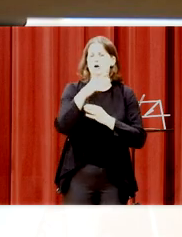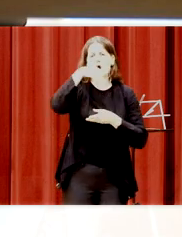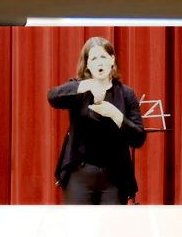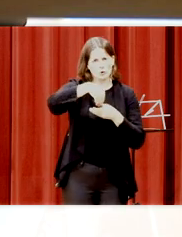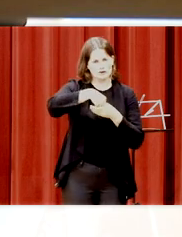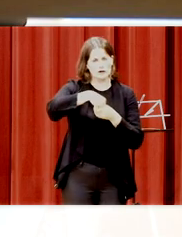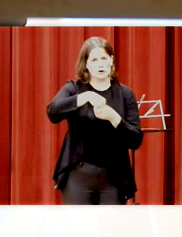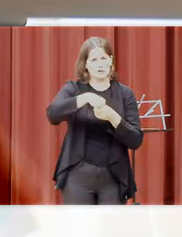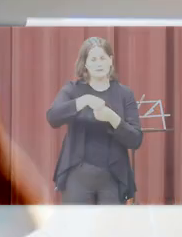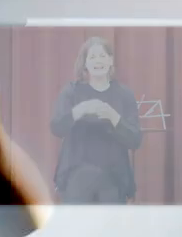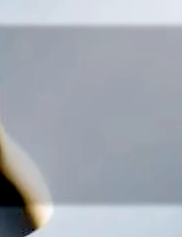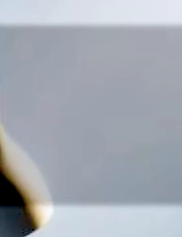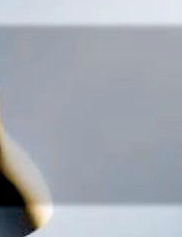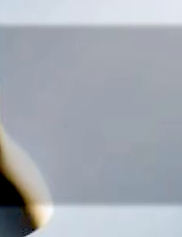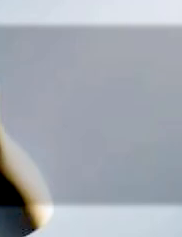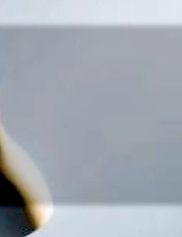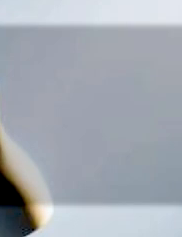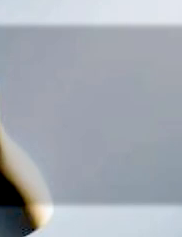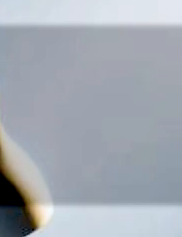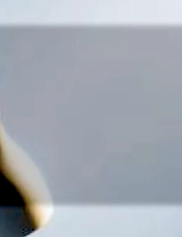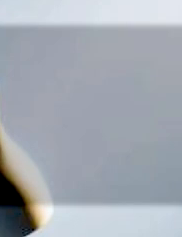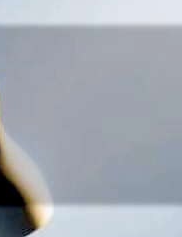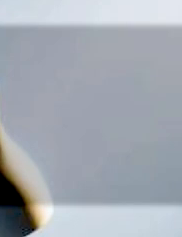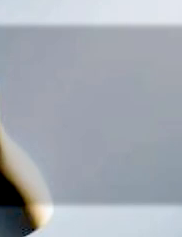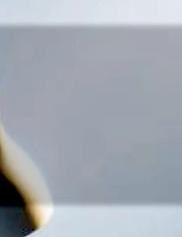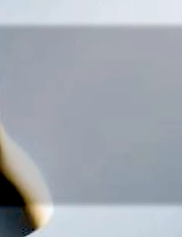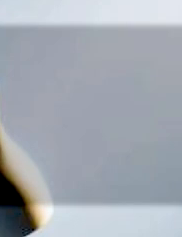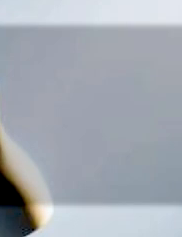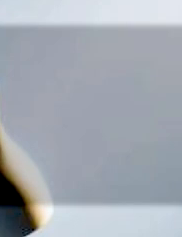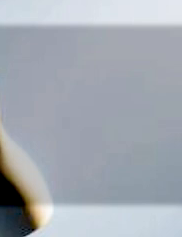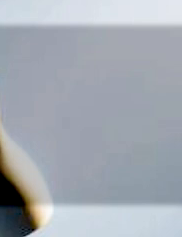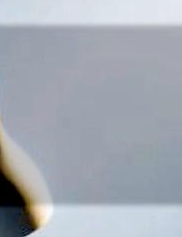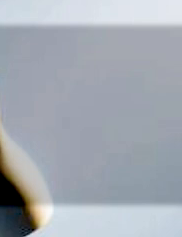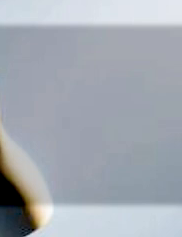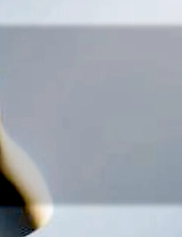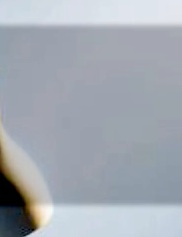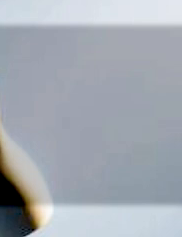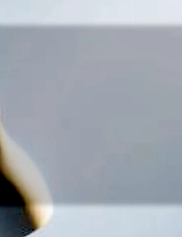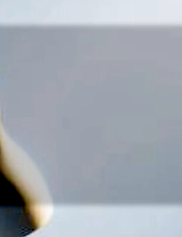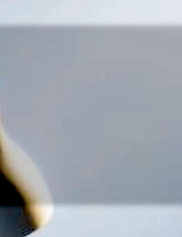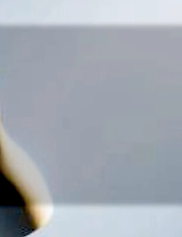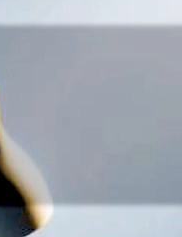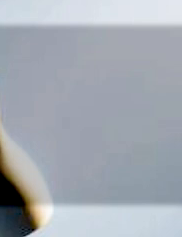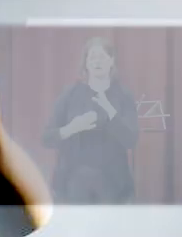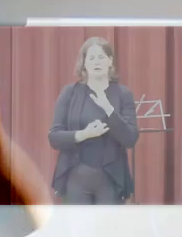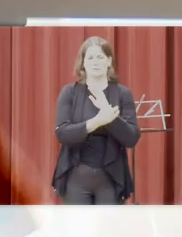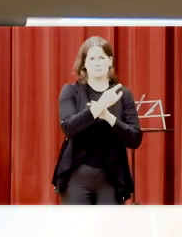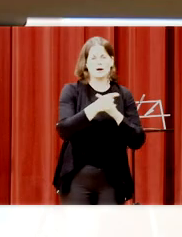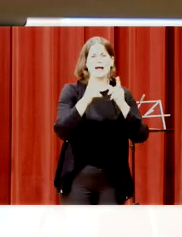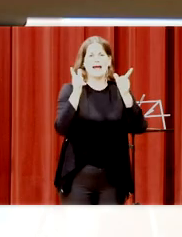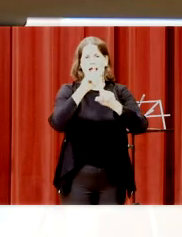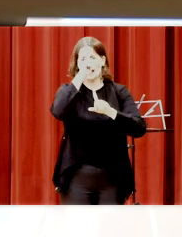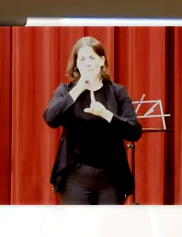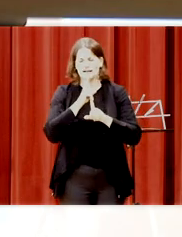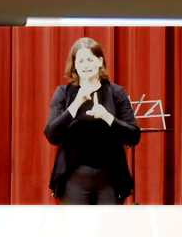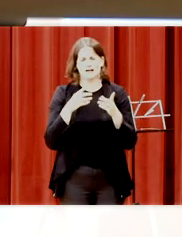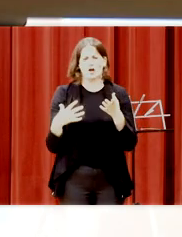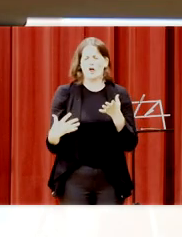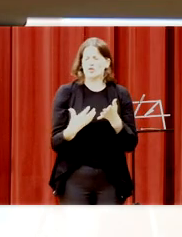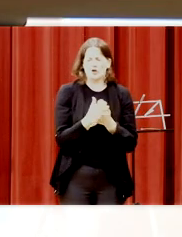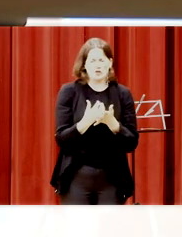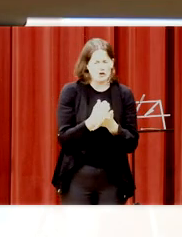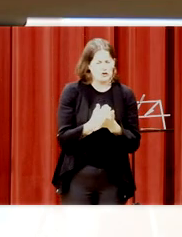genera les imatges, et genera el framework, tu fa tu programa, tu fa tot. Aquí és quan comença ja a haver una mica de vertigen, eh? Perquè això